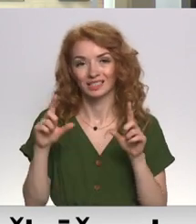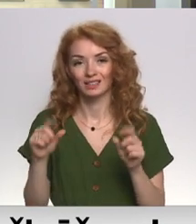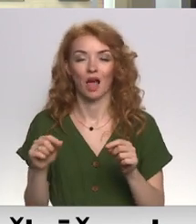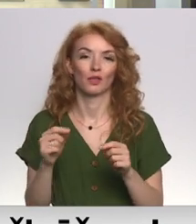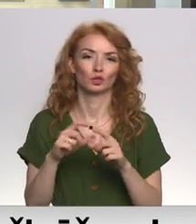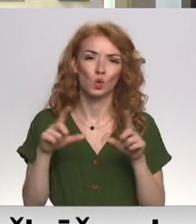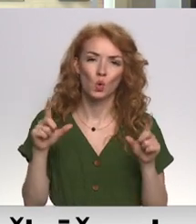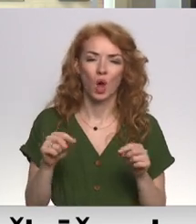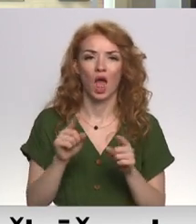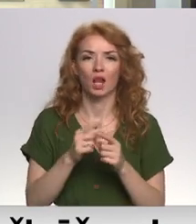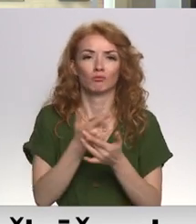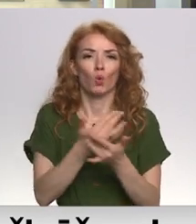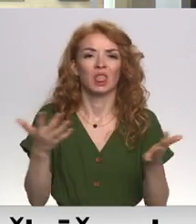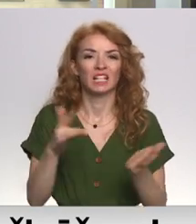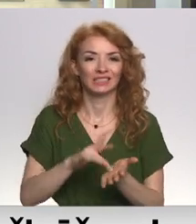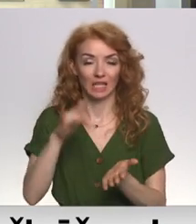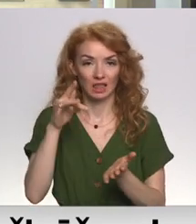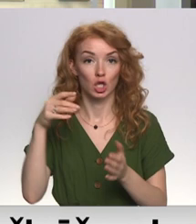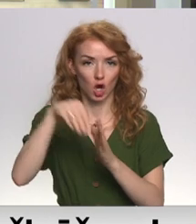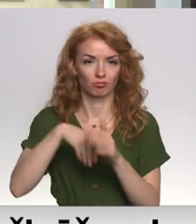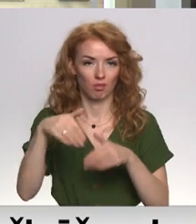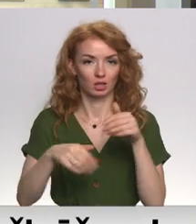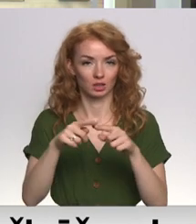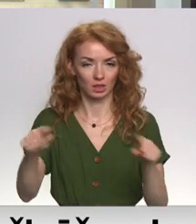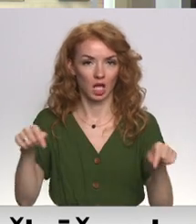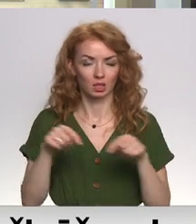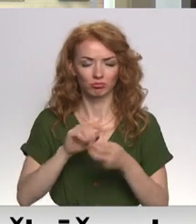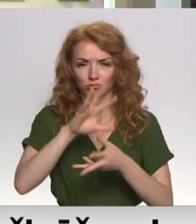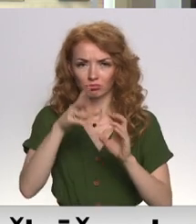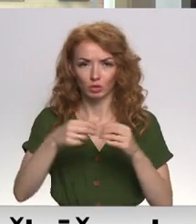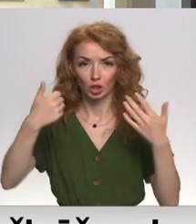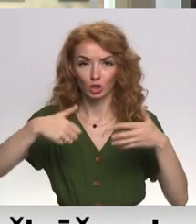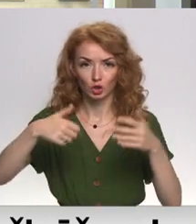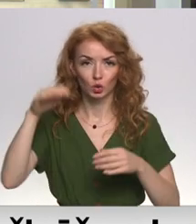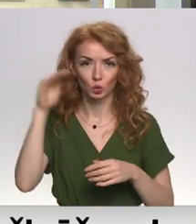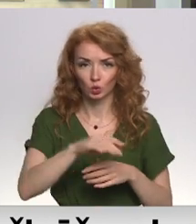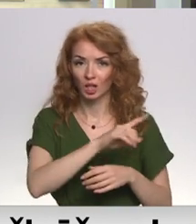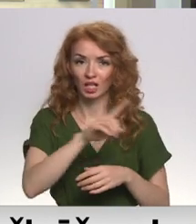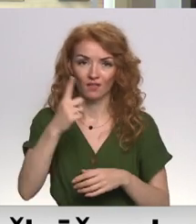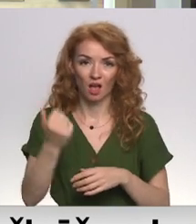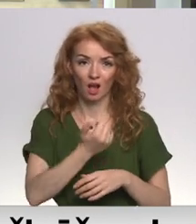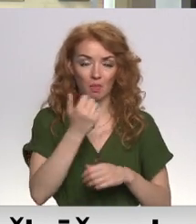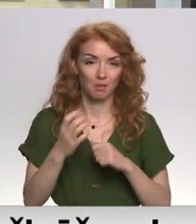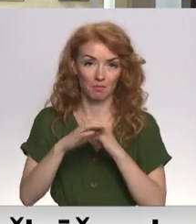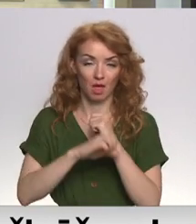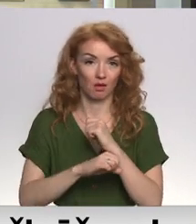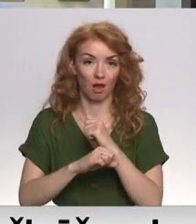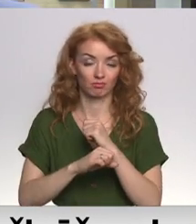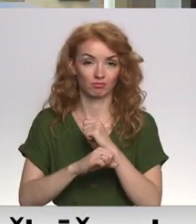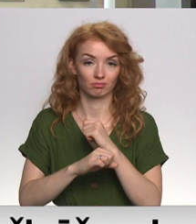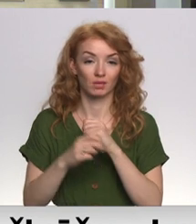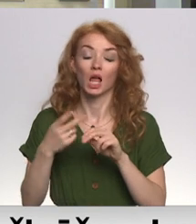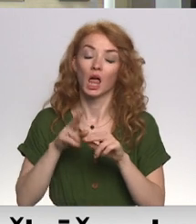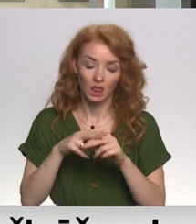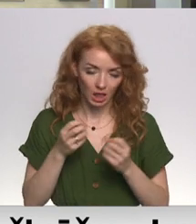gan multicentram, kurā ir baseins, sastāda vairāk kā 60 tūkstoši līdz gada beigām. Tad ir